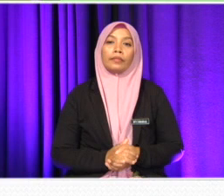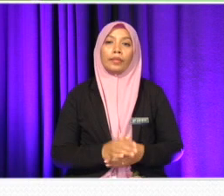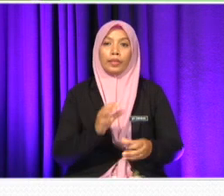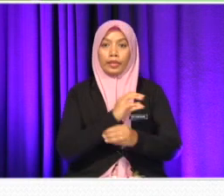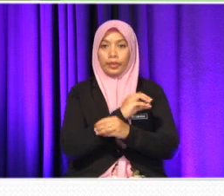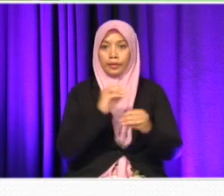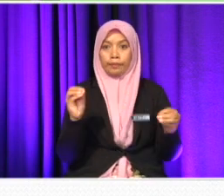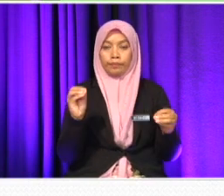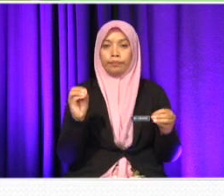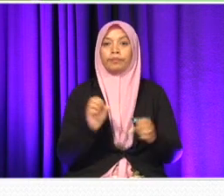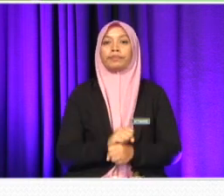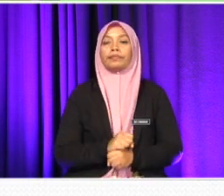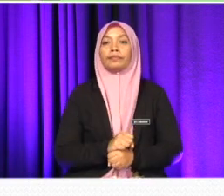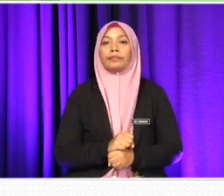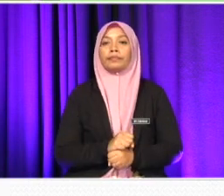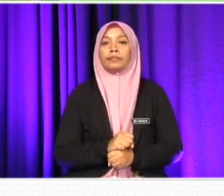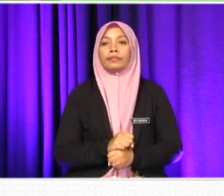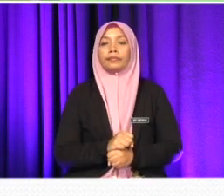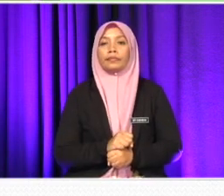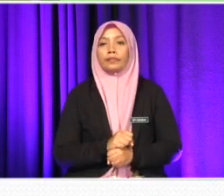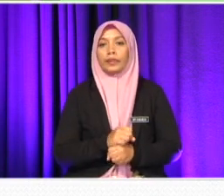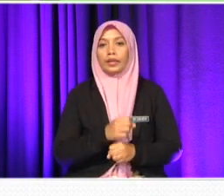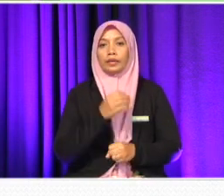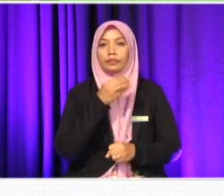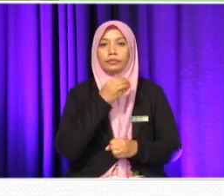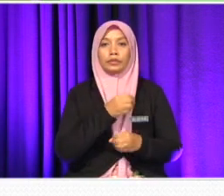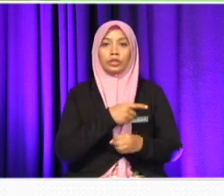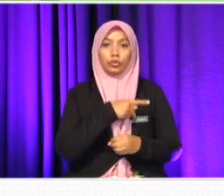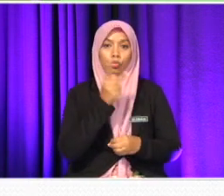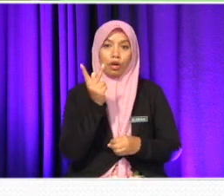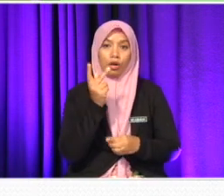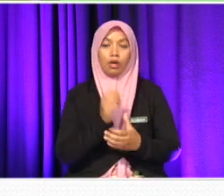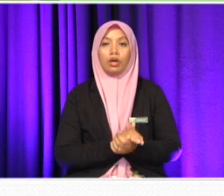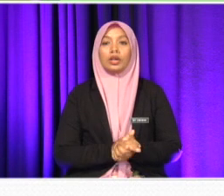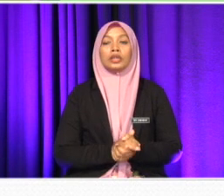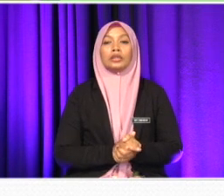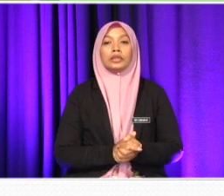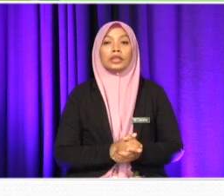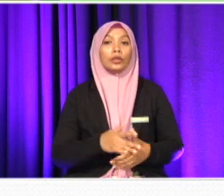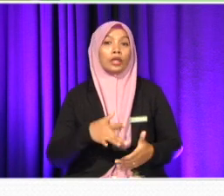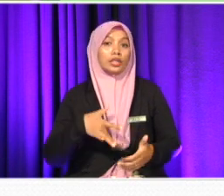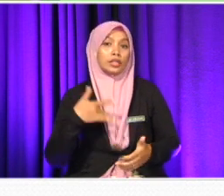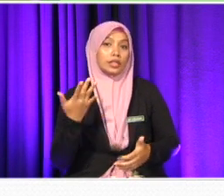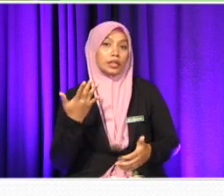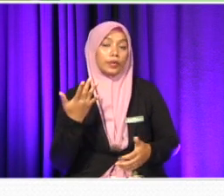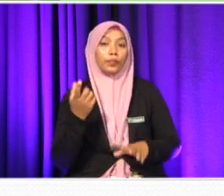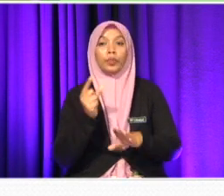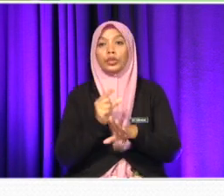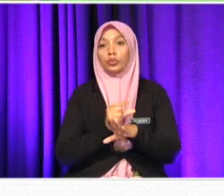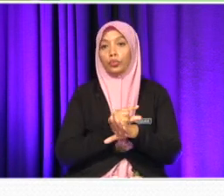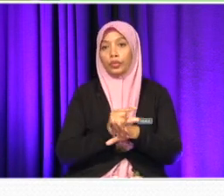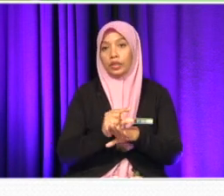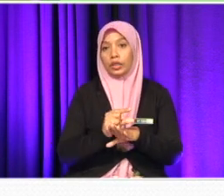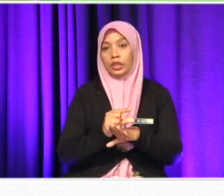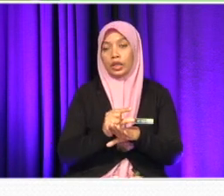penyelidikan pasaran dan memberikan maklumat kepada jabatan pengeluaran tentang cita rasa pengguna terhadap produk dan spesifikasi